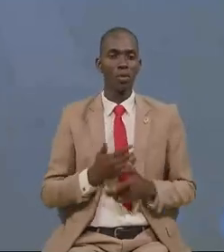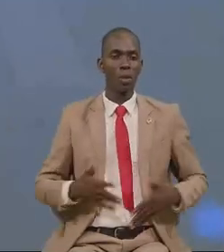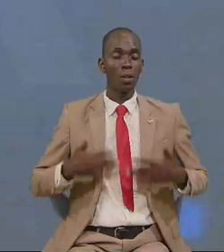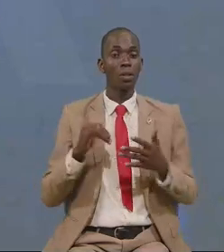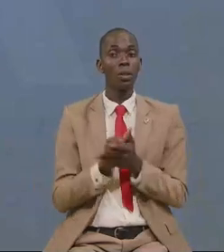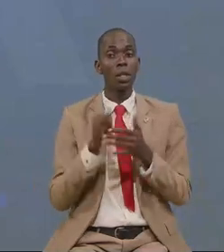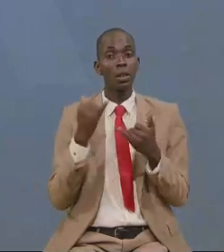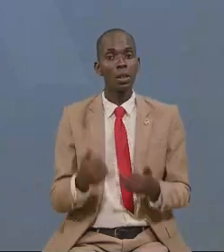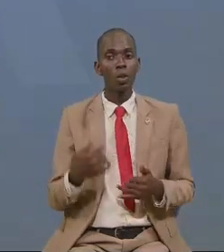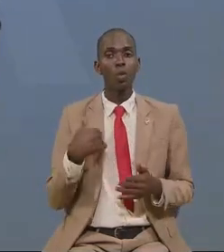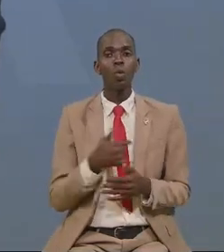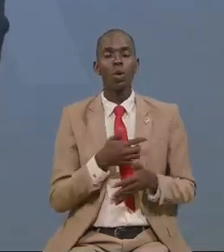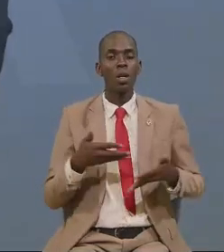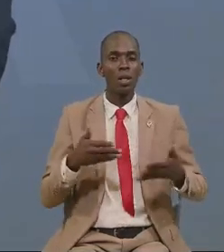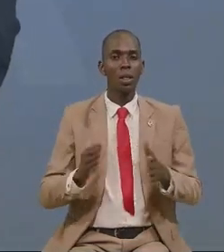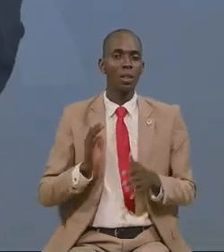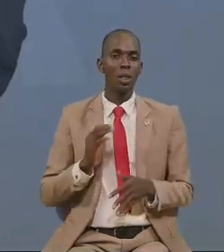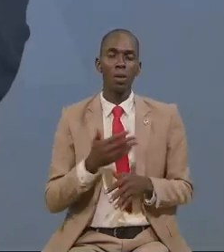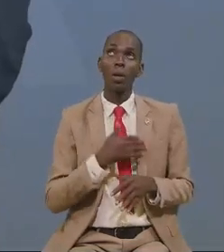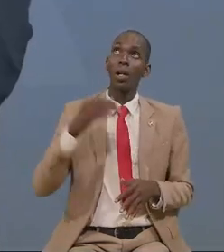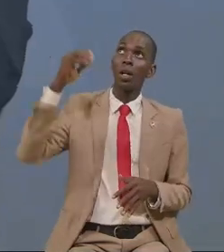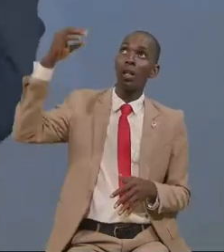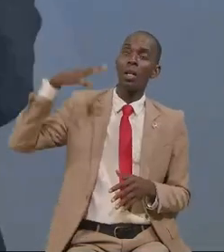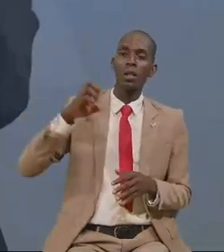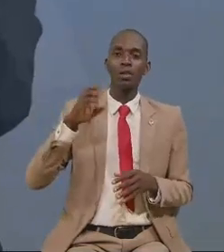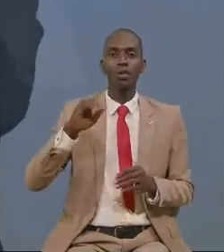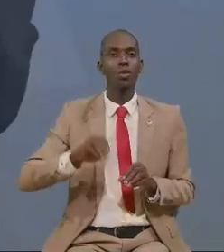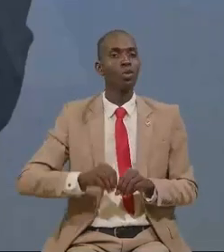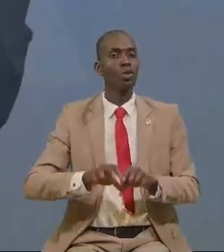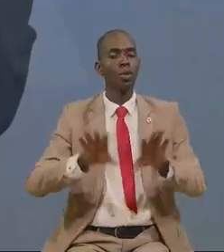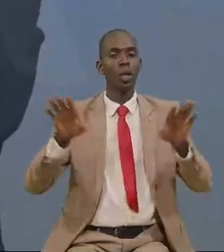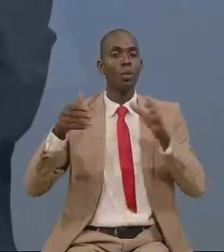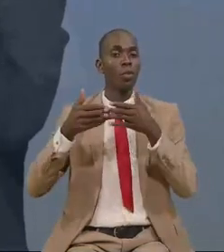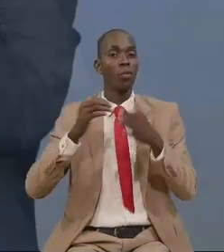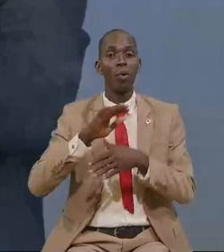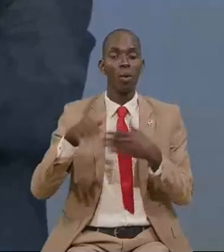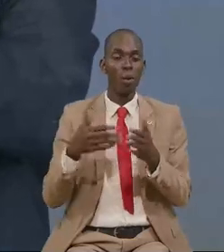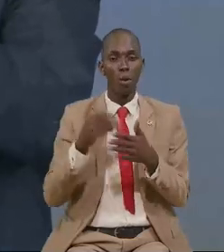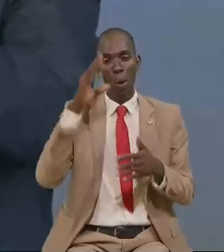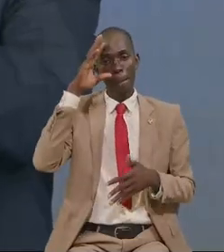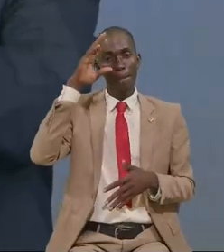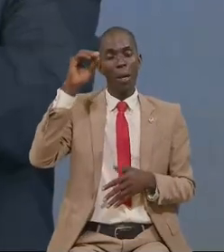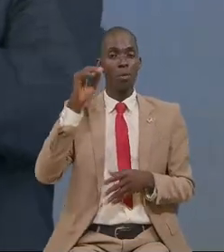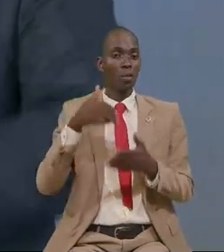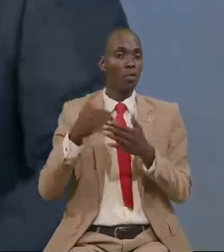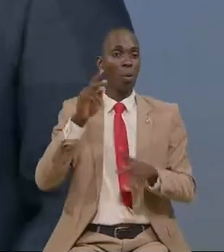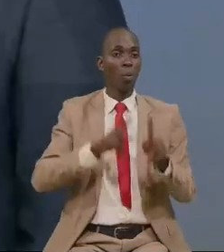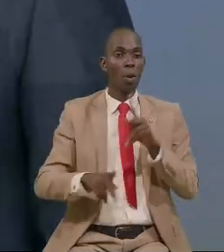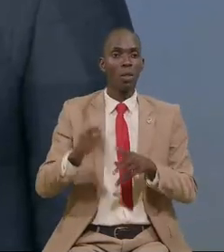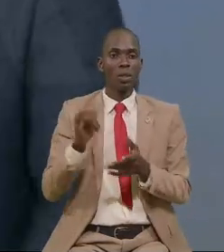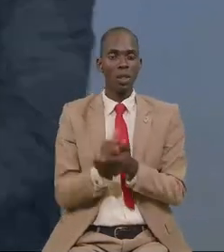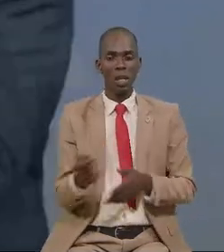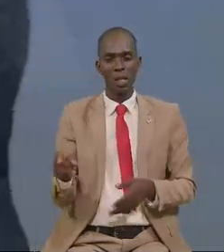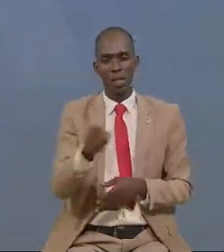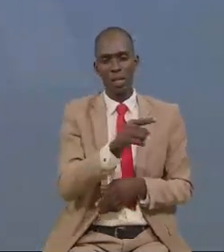nous laissons nos lumières luire devant les hommes afin qu'ils voient nos bonnes œuvres, ils voient